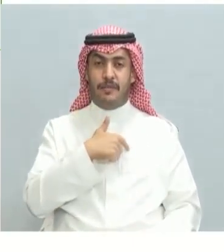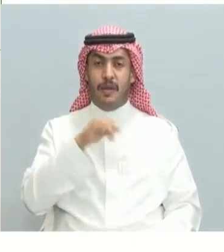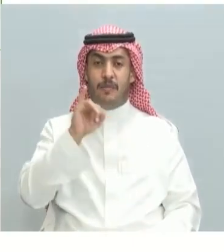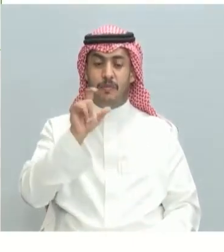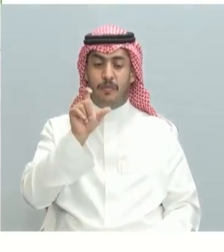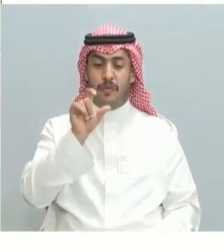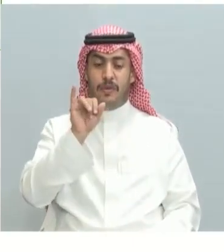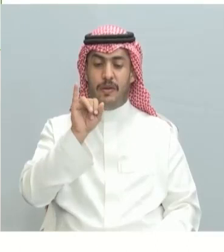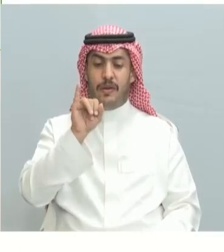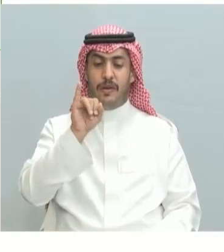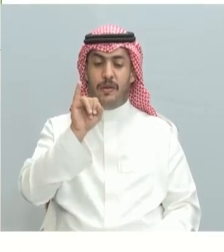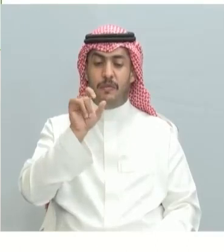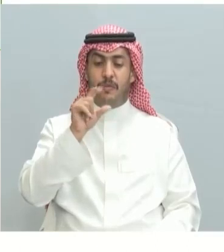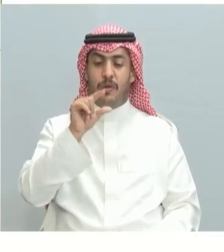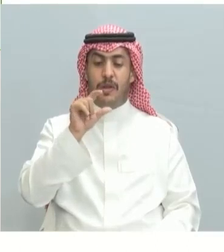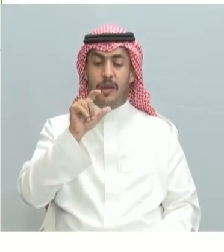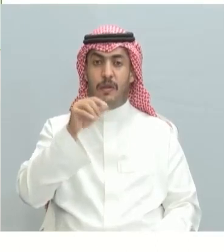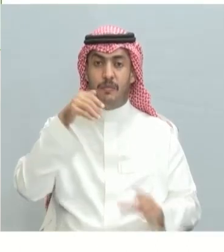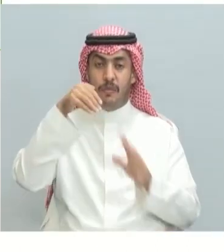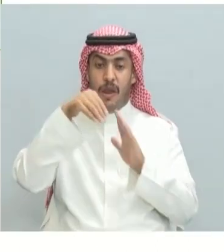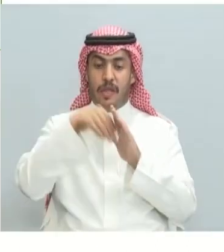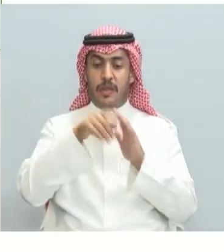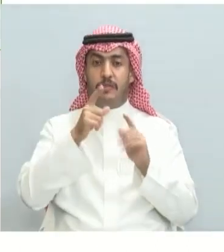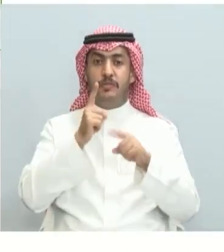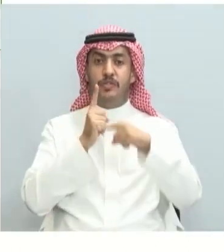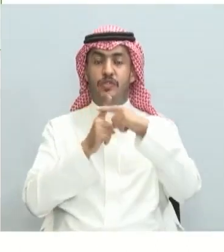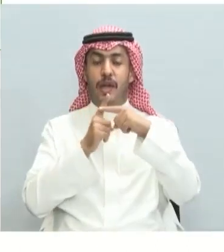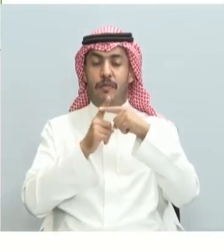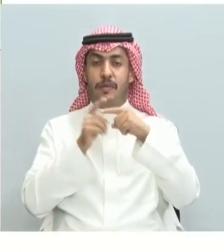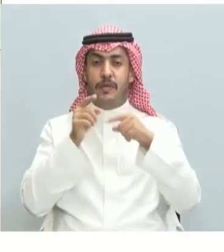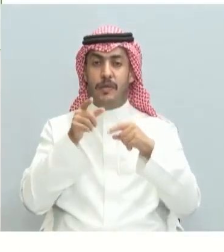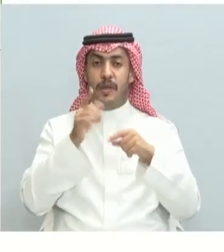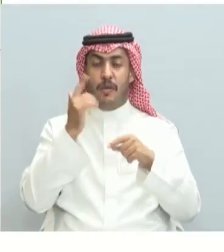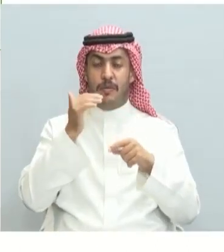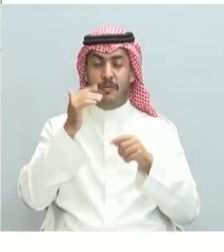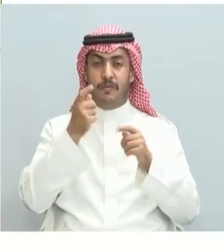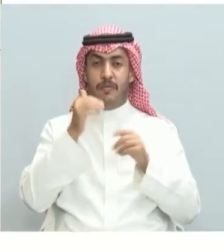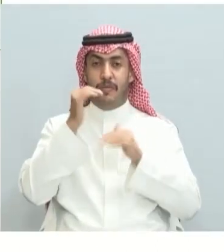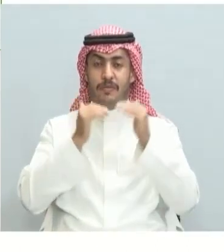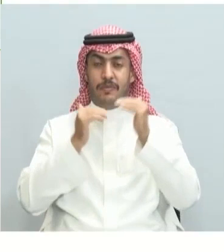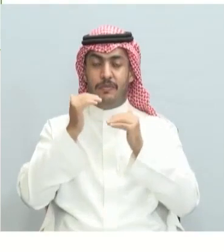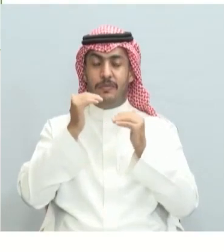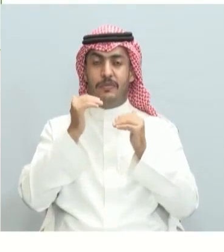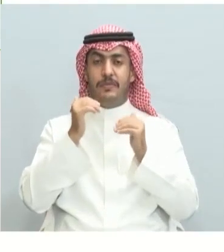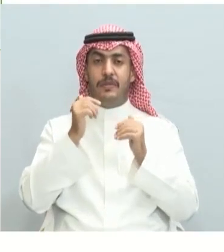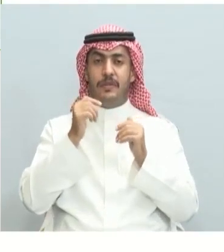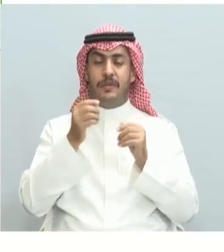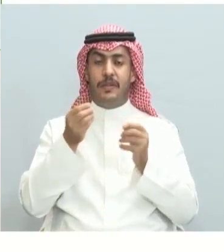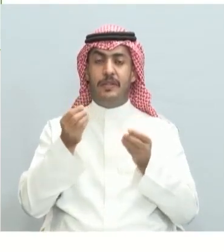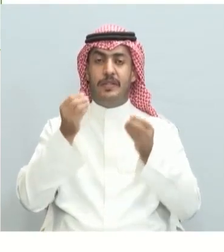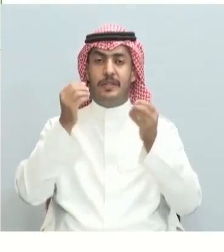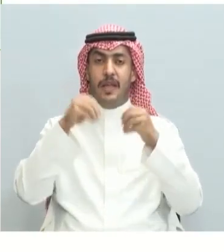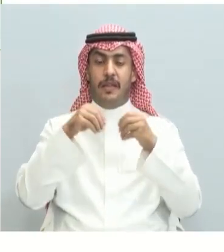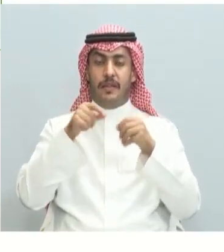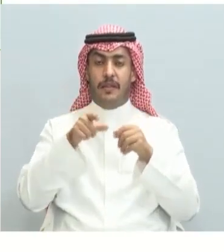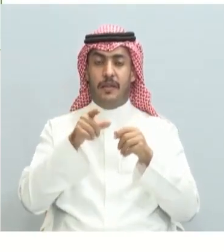المنحدر منحدر ايجابي لانه بدا من معدل منخفض ومع زياده عدد السنوات ارتفع